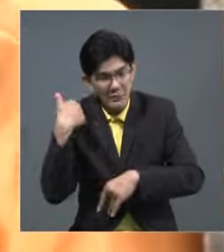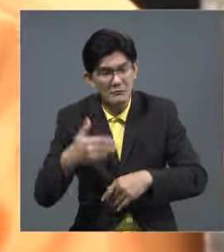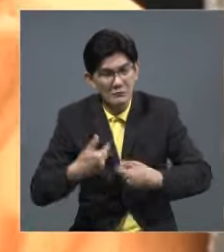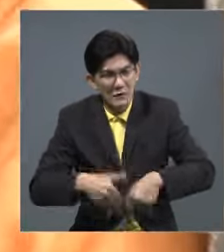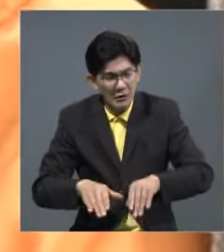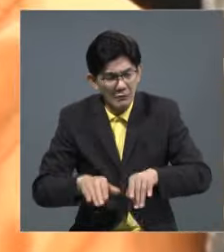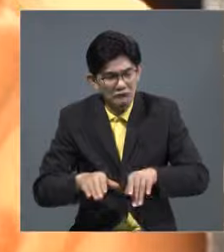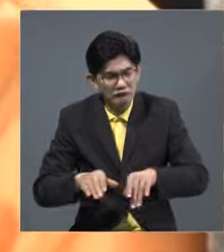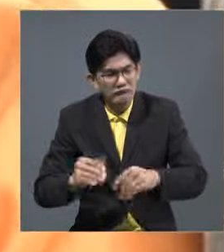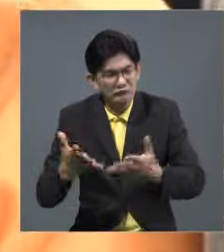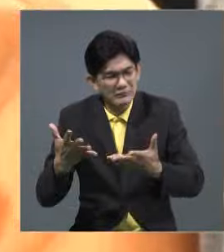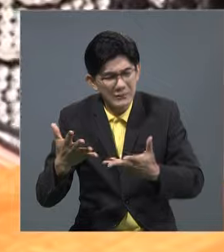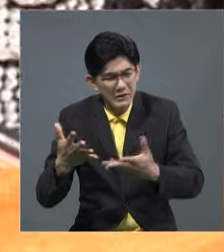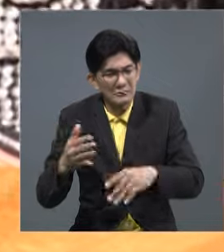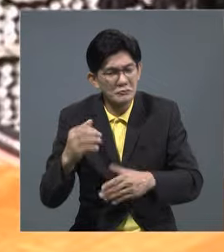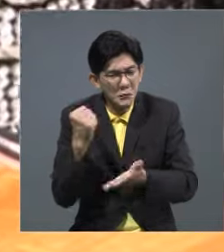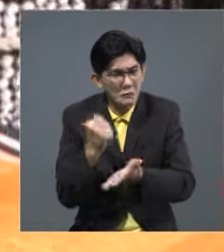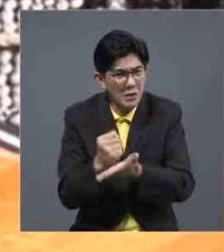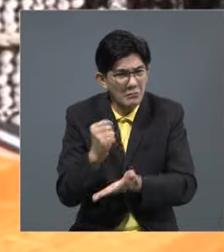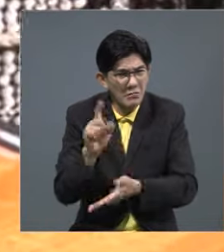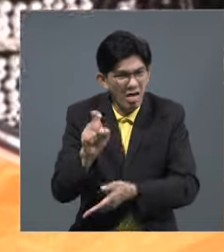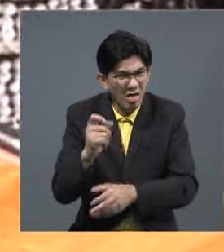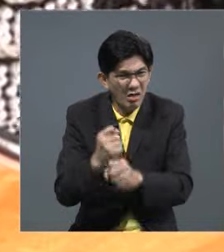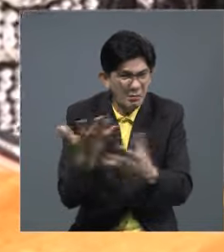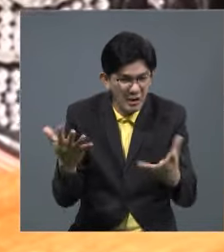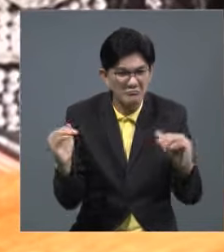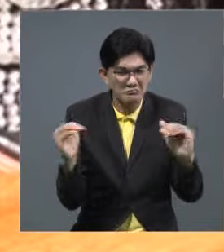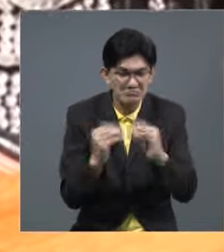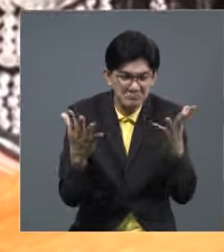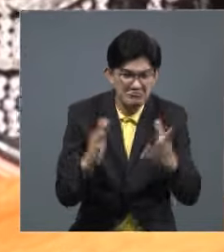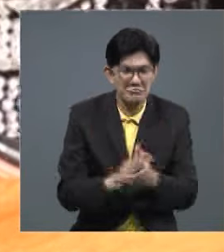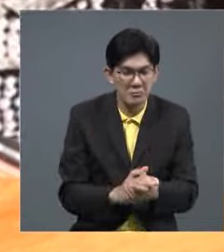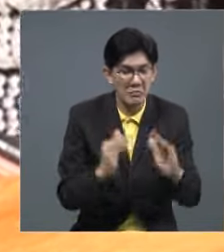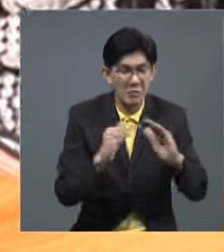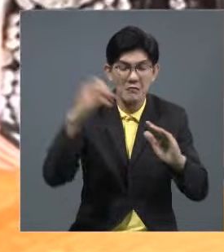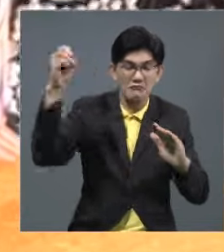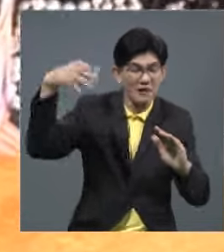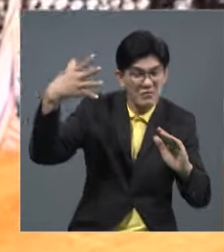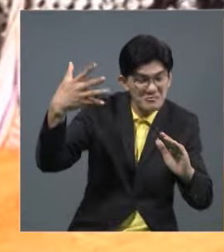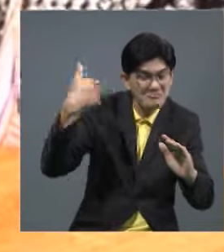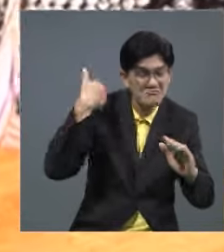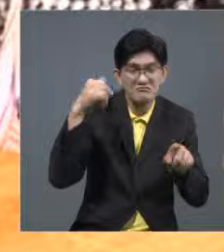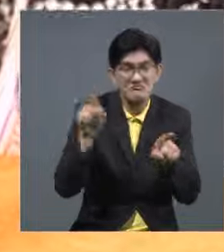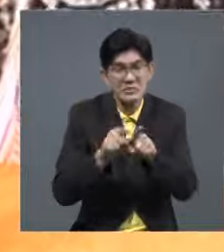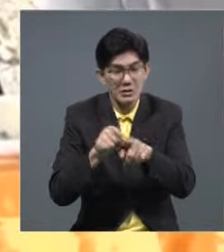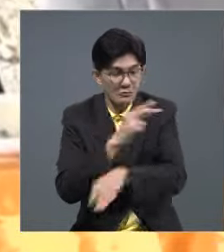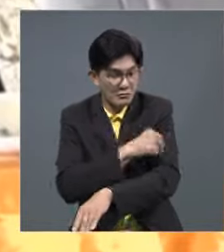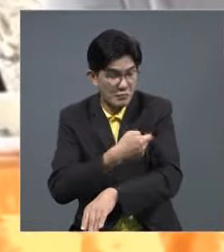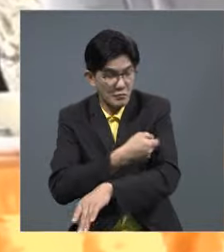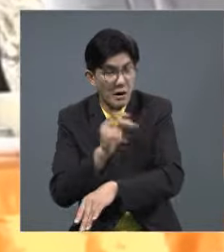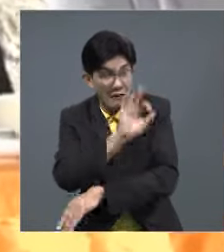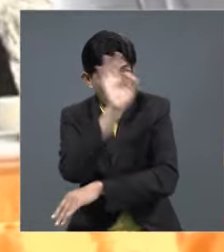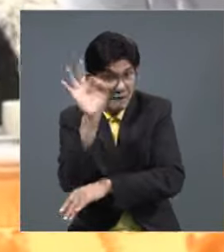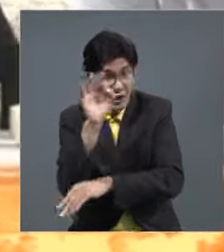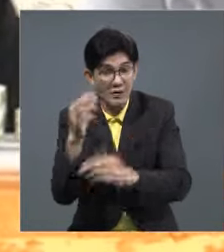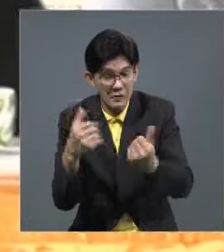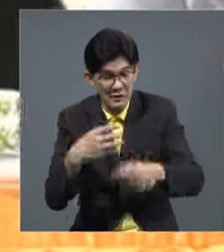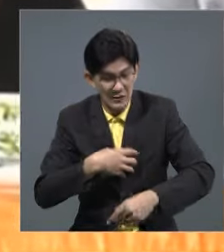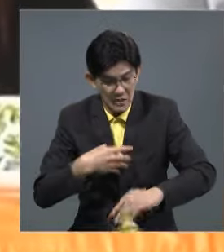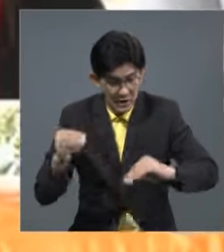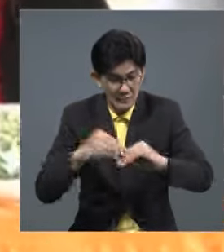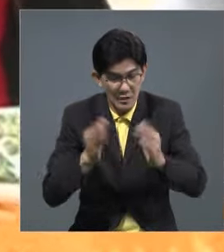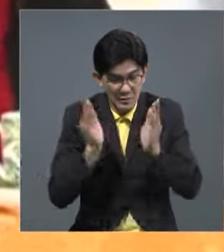าตินะครับทำให้คนกลุ่มนี้ถูกจำกัดสิทธิ์บางหมู่บ้านยังไม่มีไฟฟ้าใช้ในส่วนของโรงพยาบาลแม่ฟ้าหลวงเองก็อยากให้เพิ่มบุคล